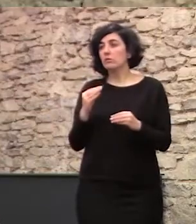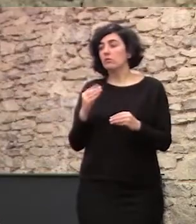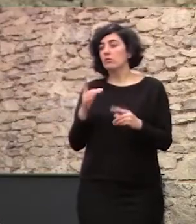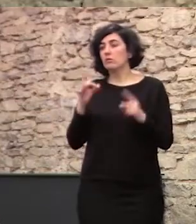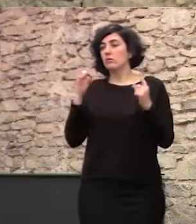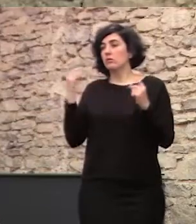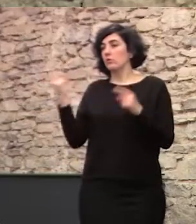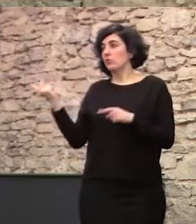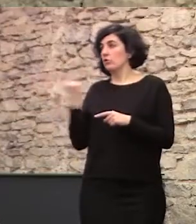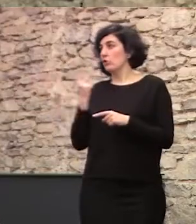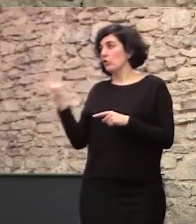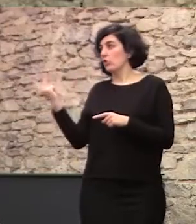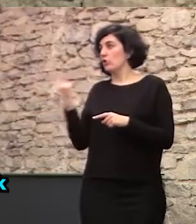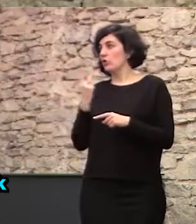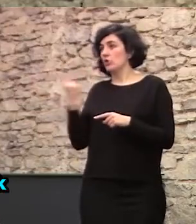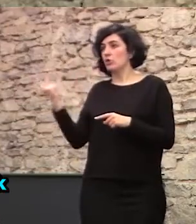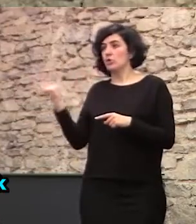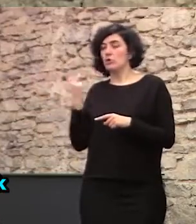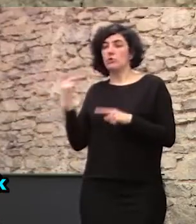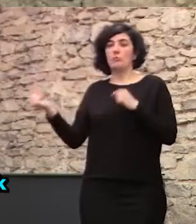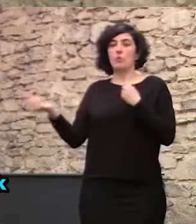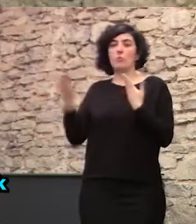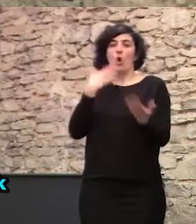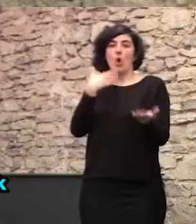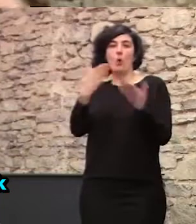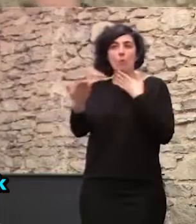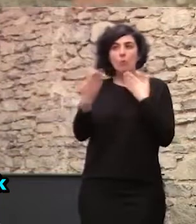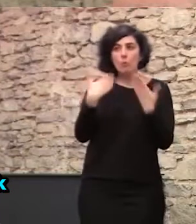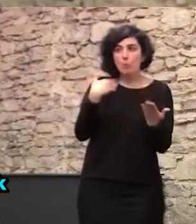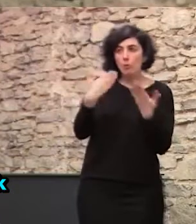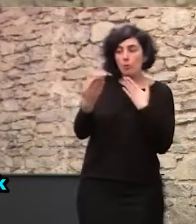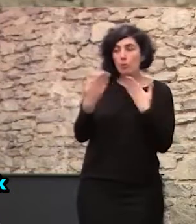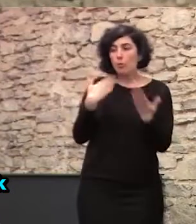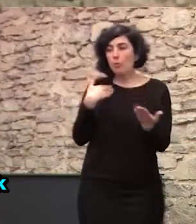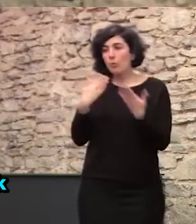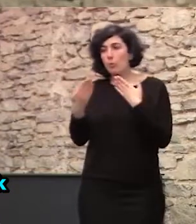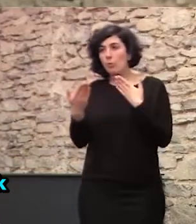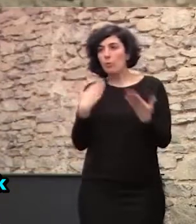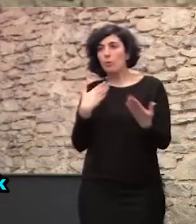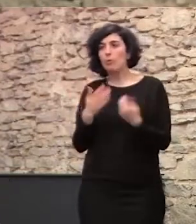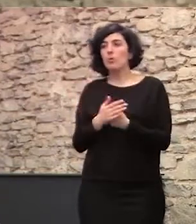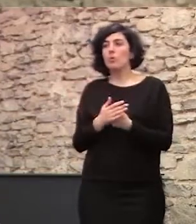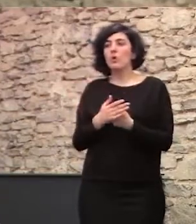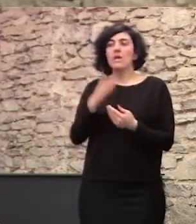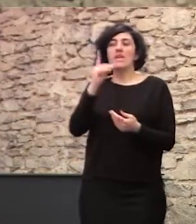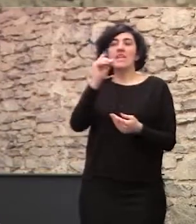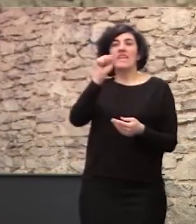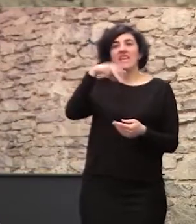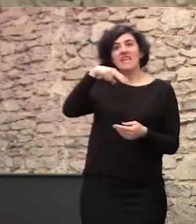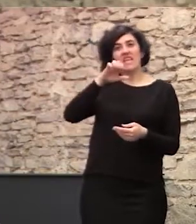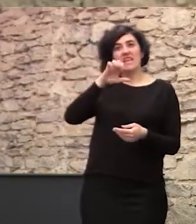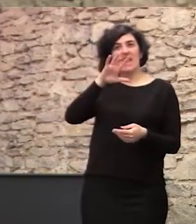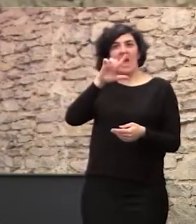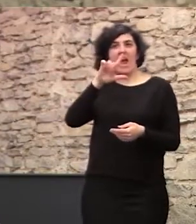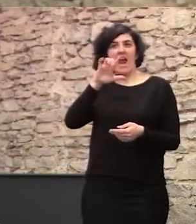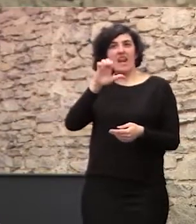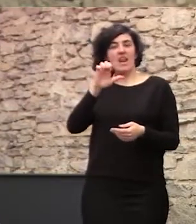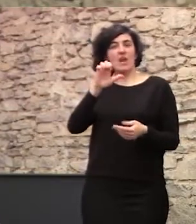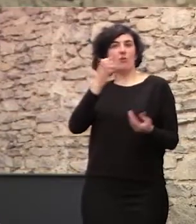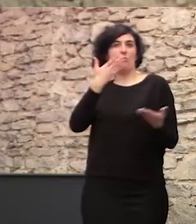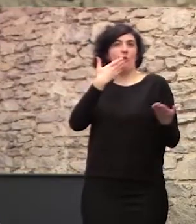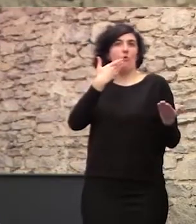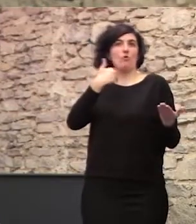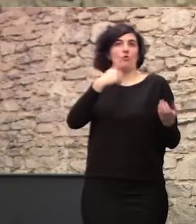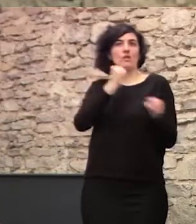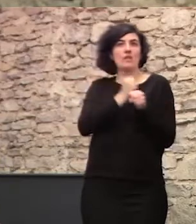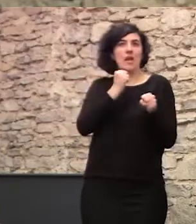Zaietu gara panoramika bat egiten eta pizka taneleren jarri diferenteak erakusten. Lako pikoteo